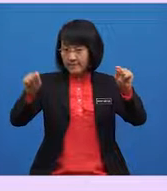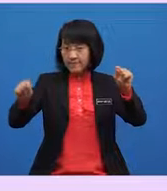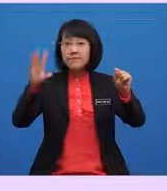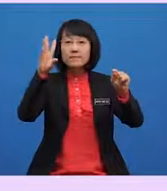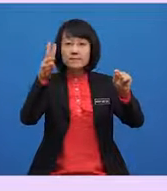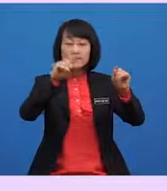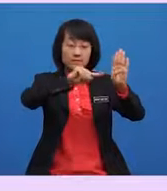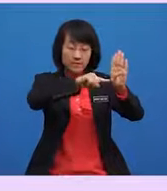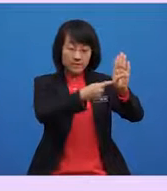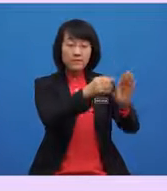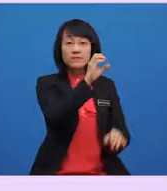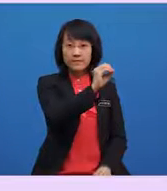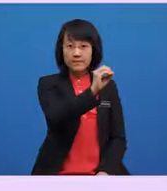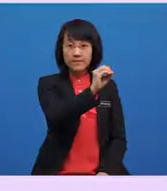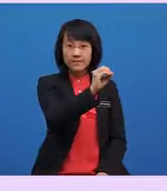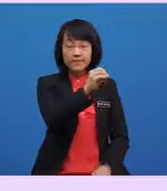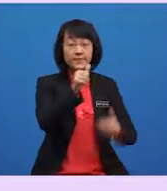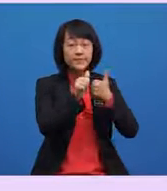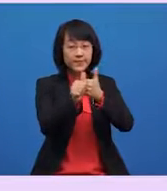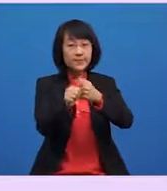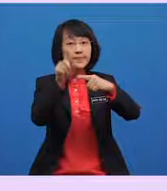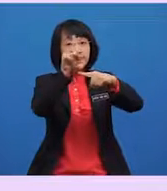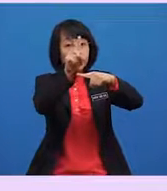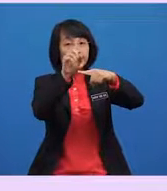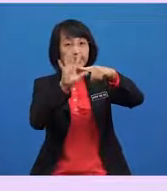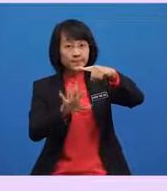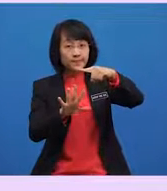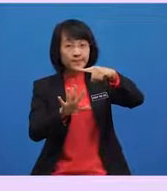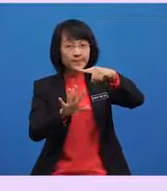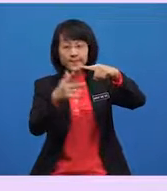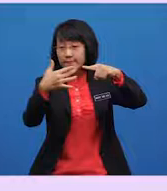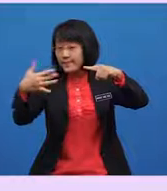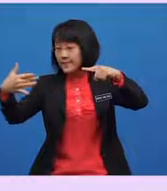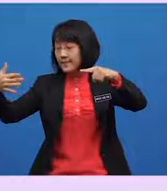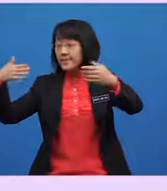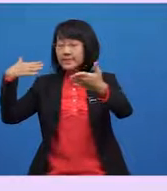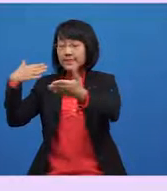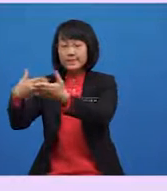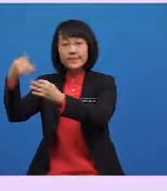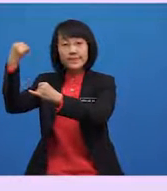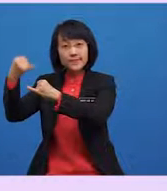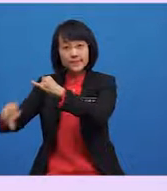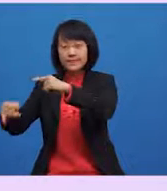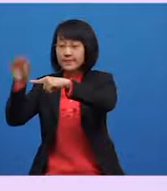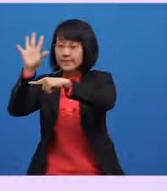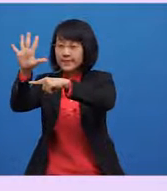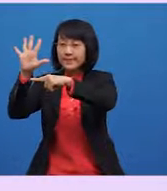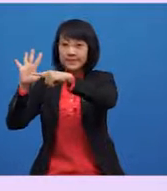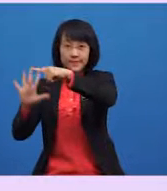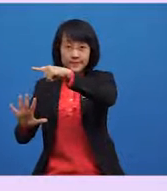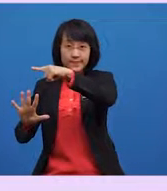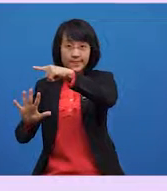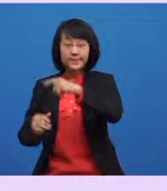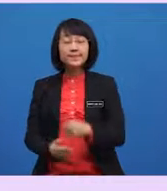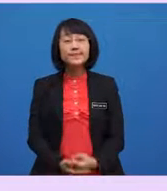dengan sifar, diikuti 1/5 dan seterusnya berakhir dengan